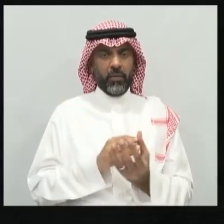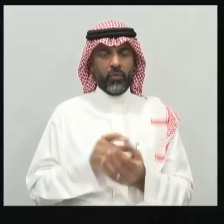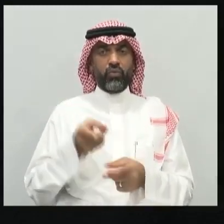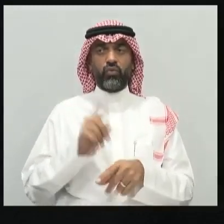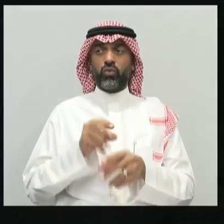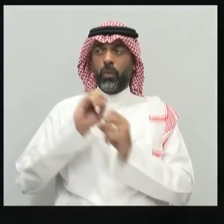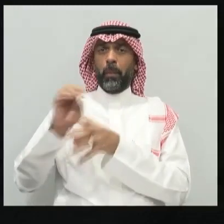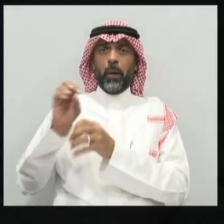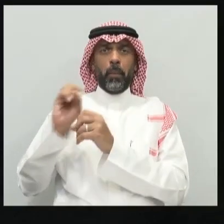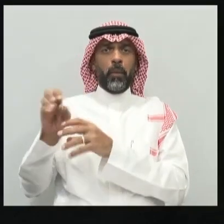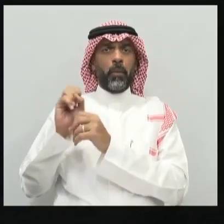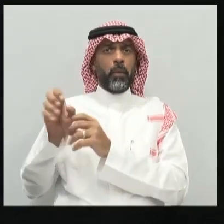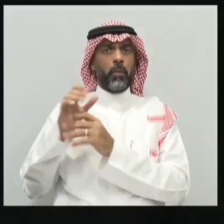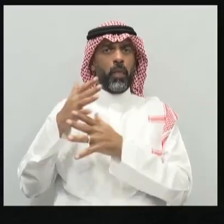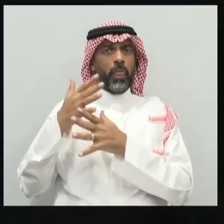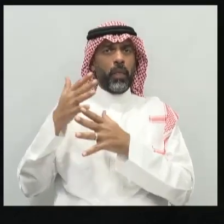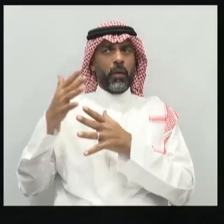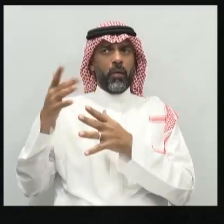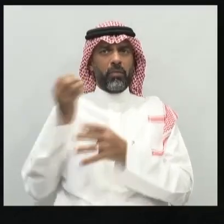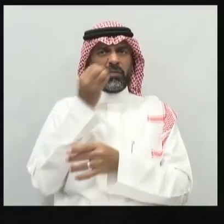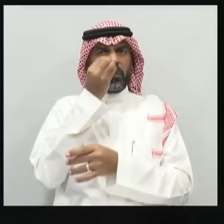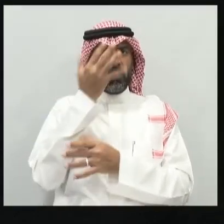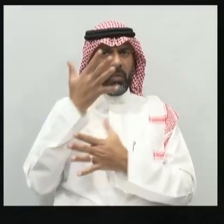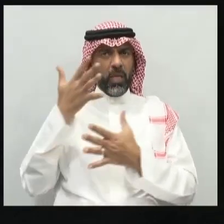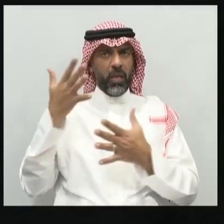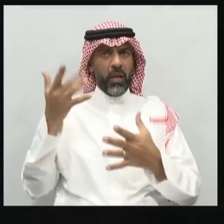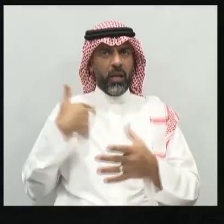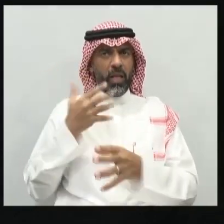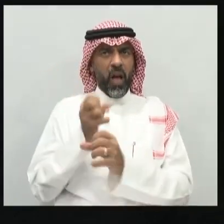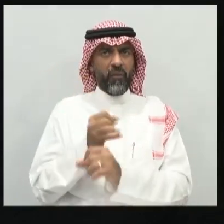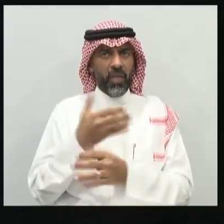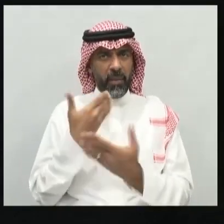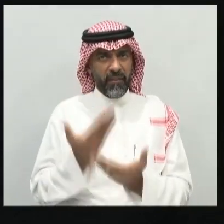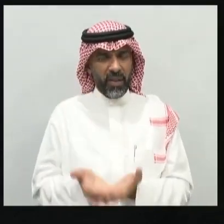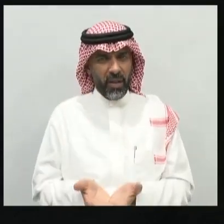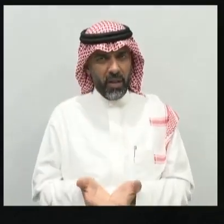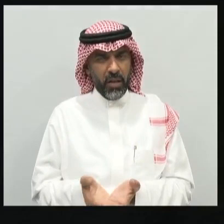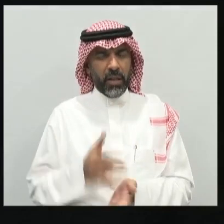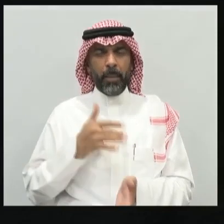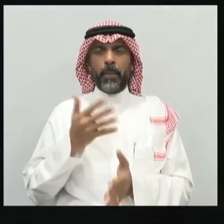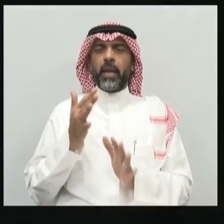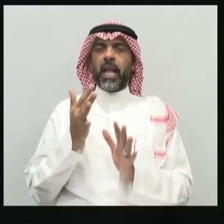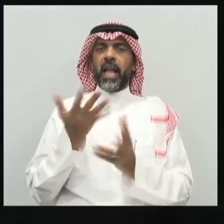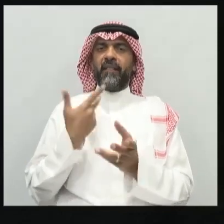نرمي كثير كذا احنا ما نحافظ على البيئه طيب كيف نحافظ